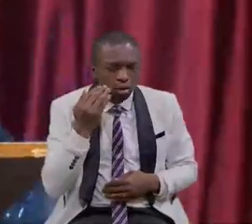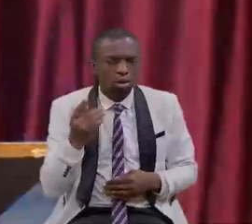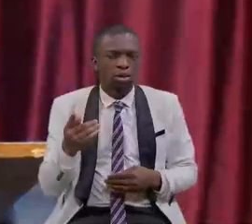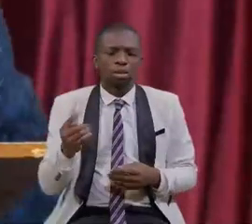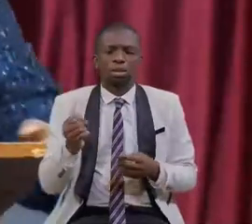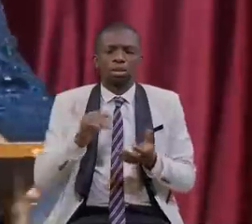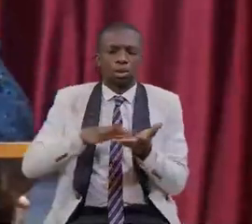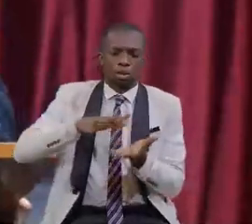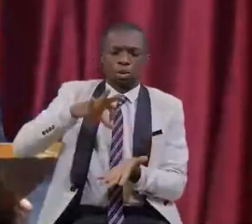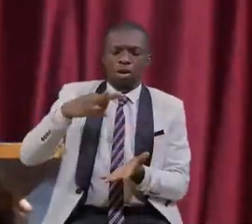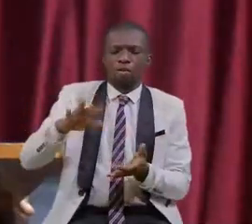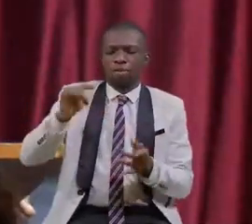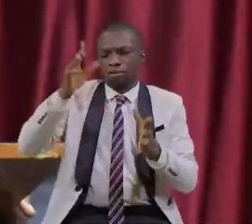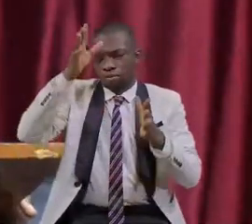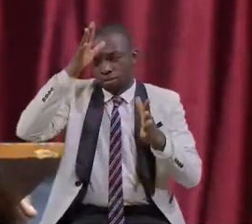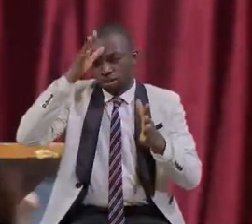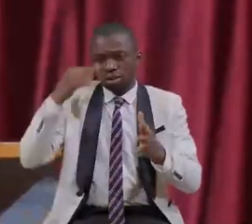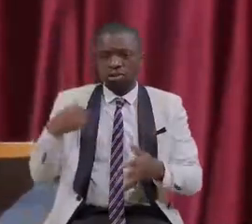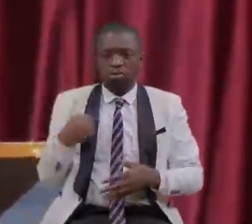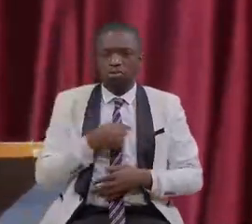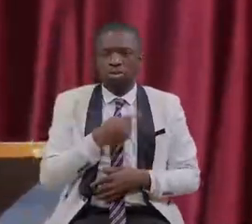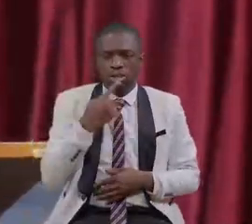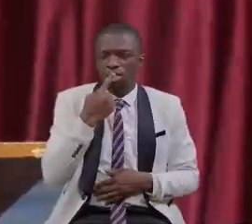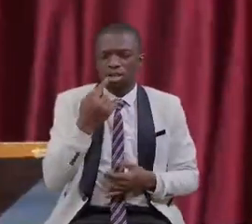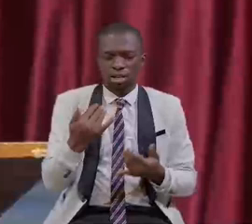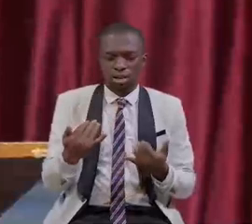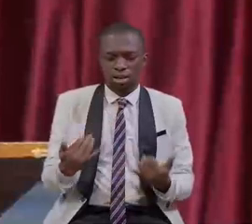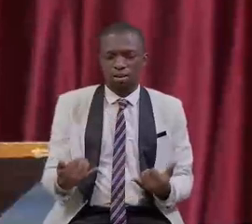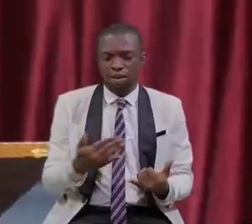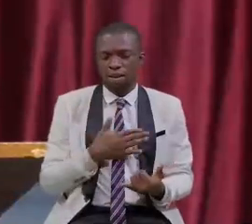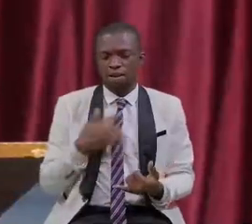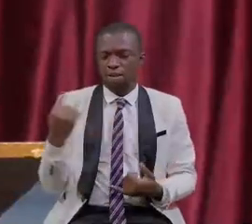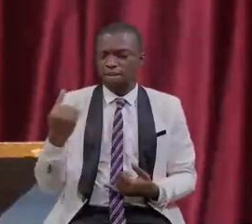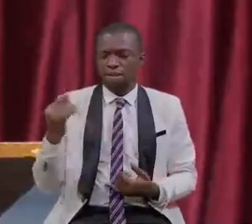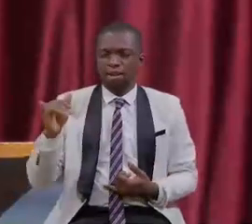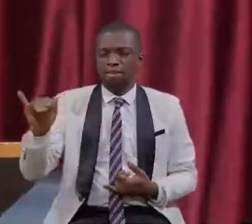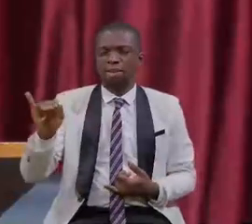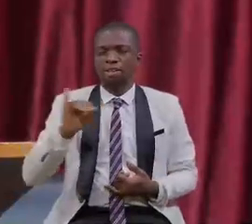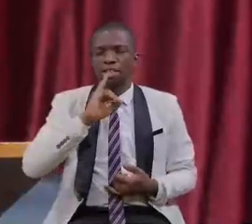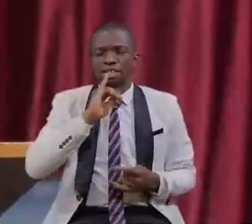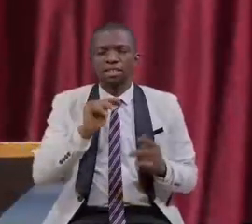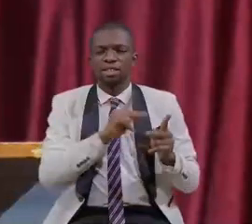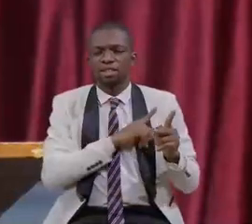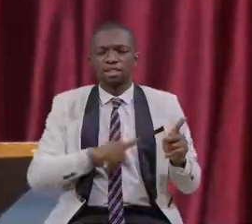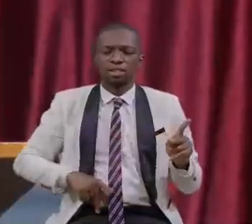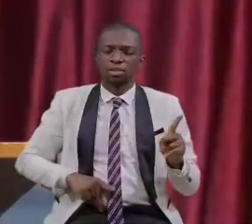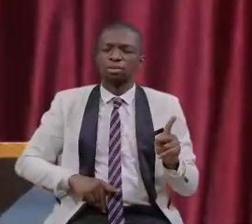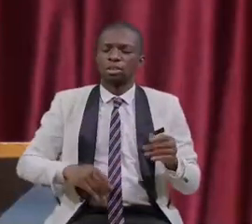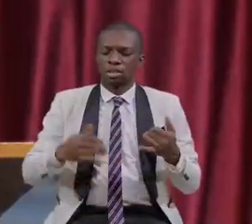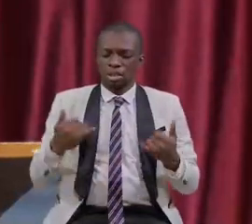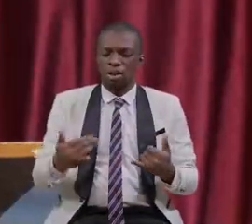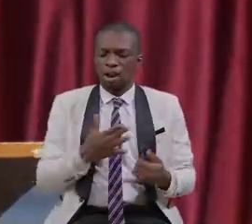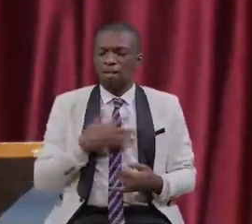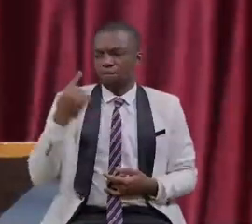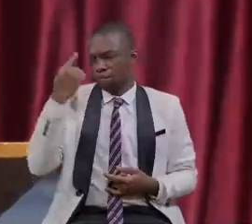Nous lui disons maintenant que maintenant et pour toujours à toi le royaume. Maintenant et pour toujours à toi la